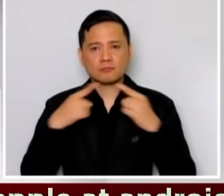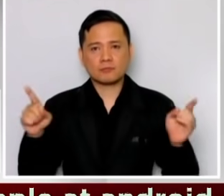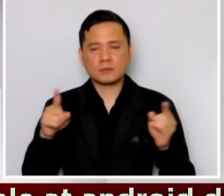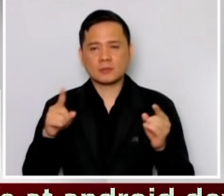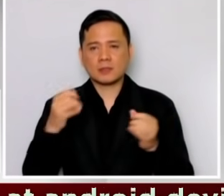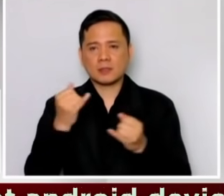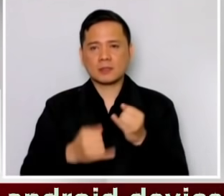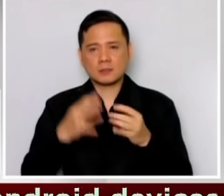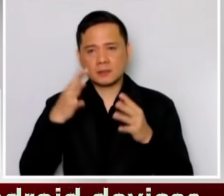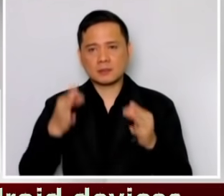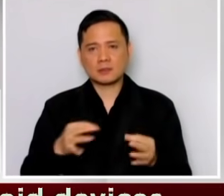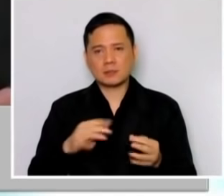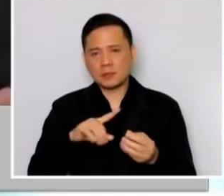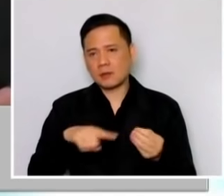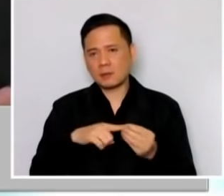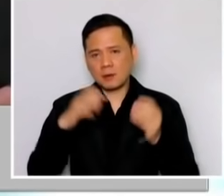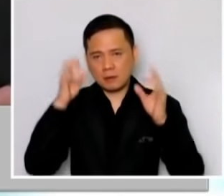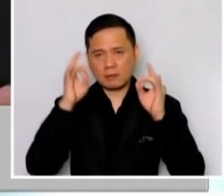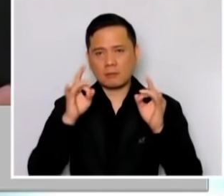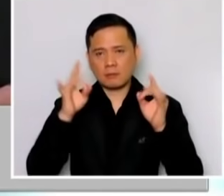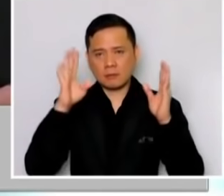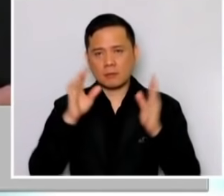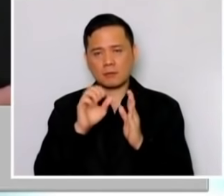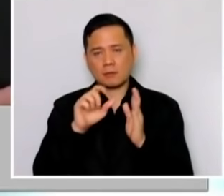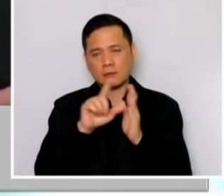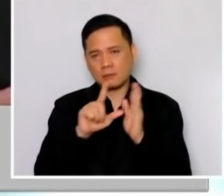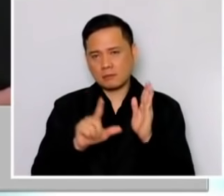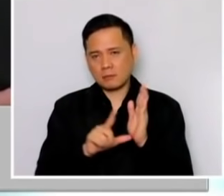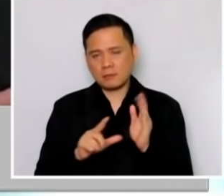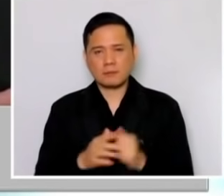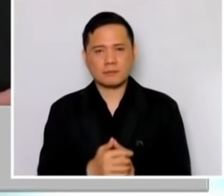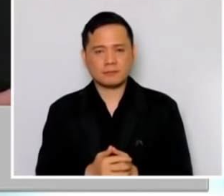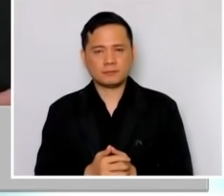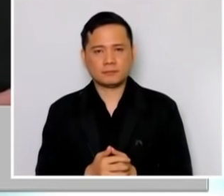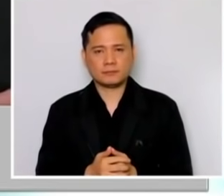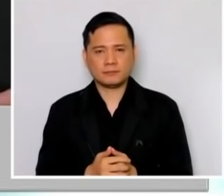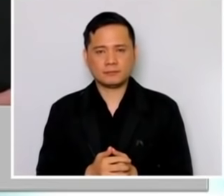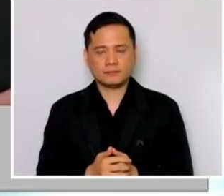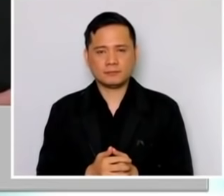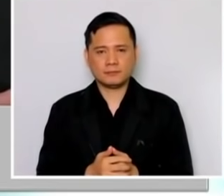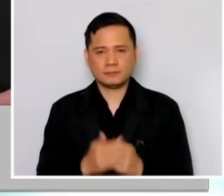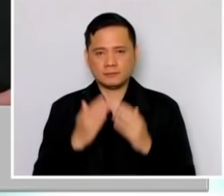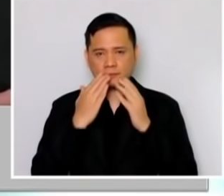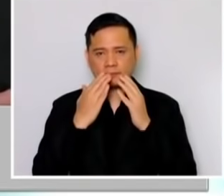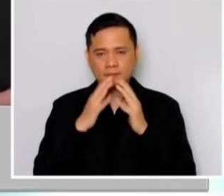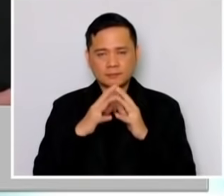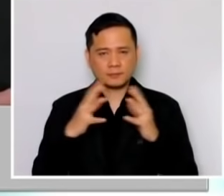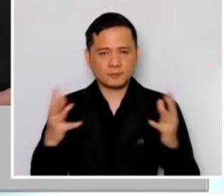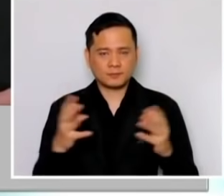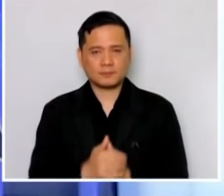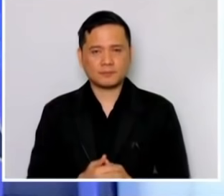Anti-Terror Act. Henry. Okay, Johnson, maraming salamat. Johnson Manabat po.